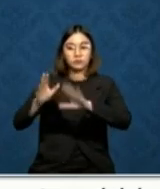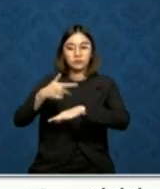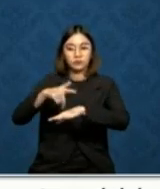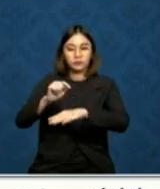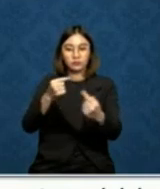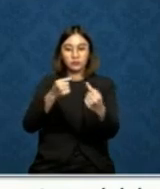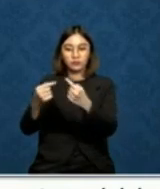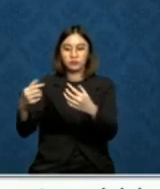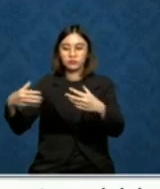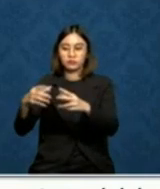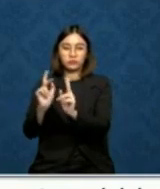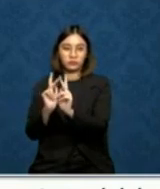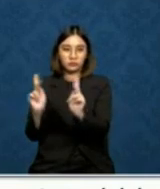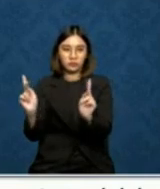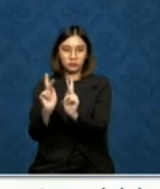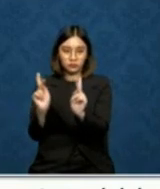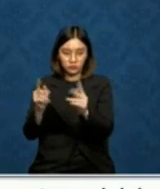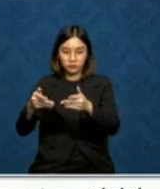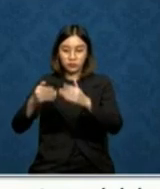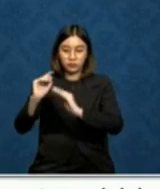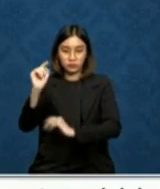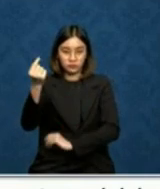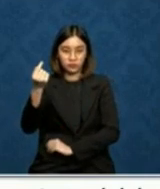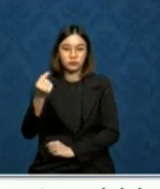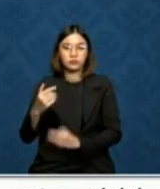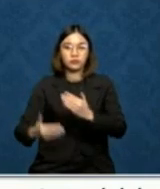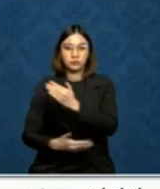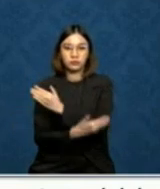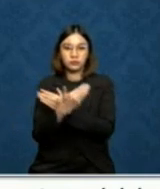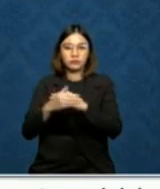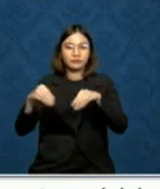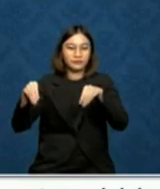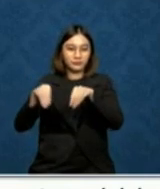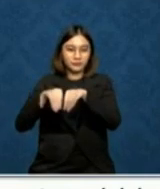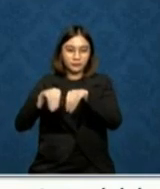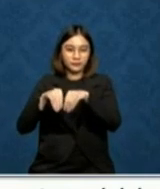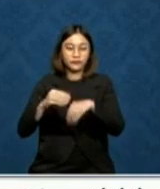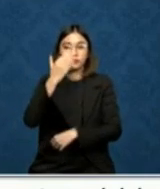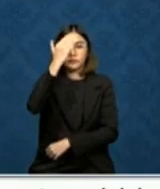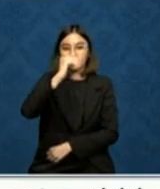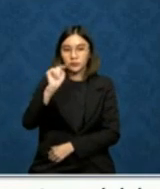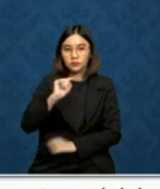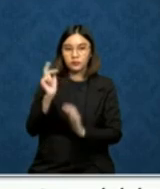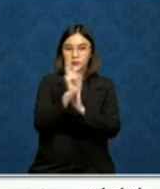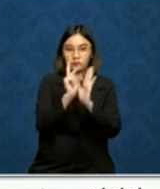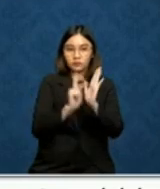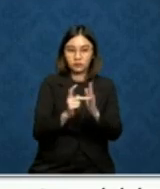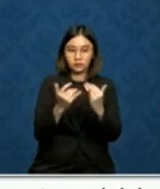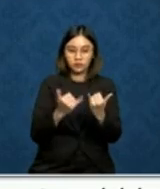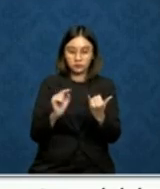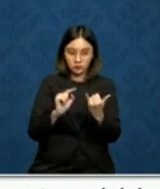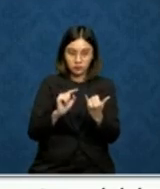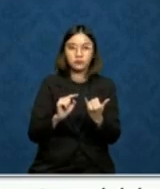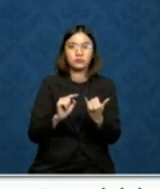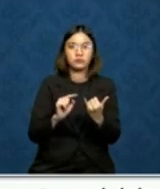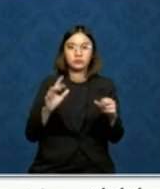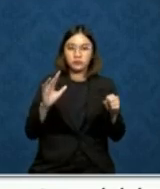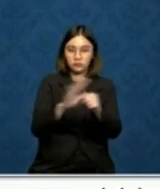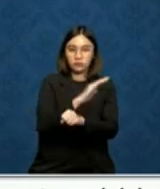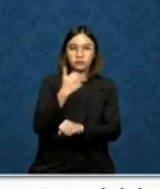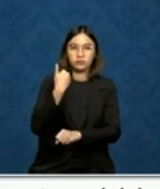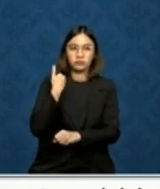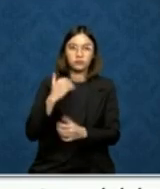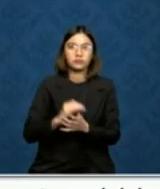ผ่านไปยังคณะกรรมการที่จะตั้งขึ้นในโอกาสอันใกล้นี้เพื่อให้กฎหมายฉบับนี้มีความสมบูรณ์มากยิ่ง